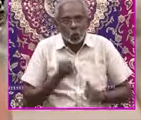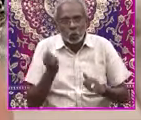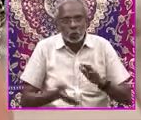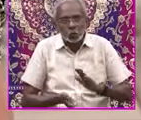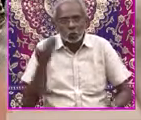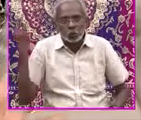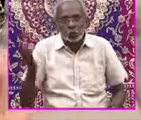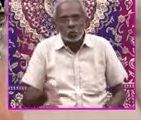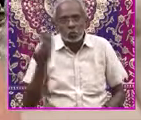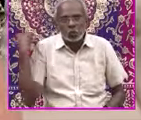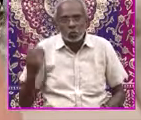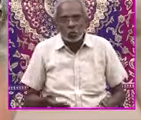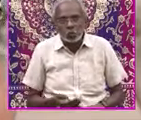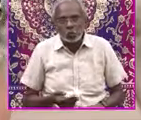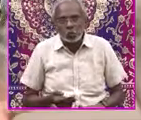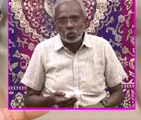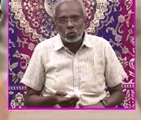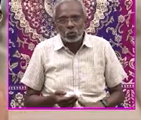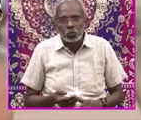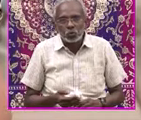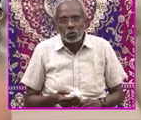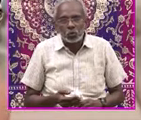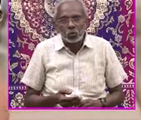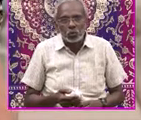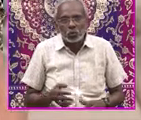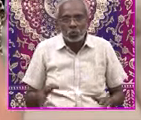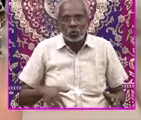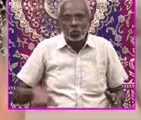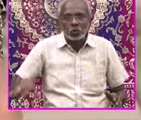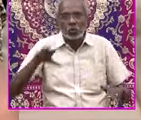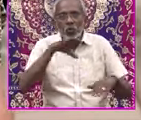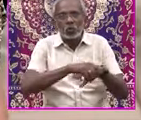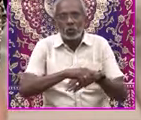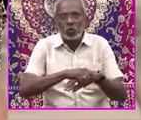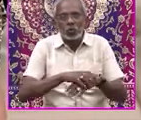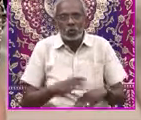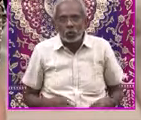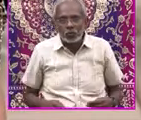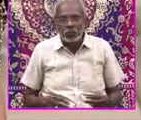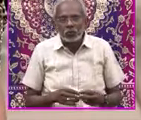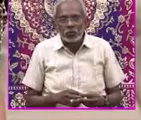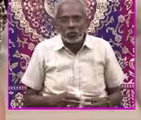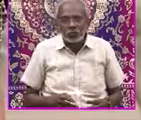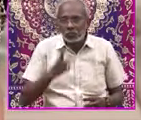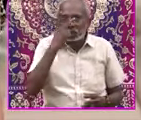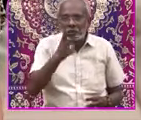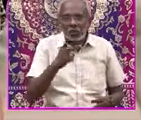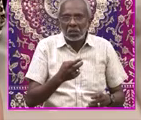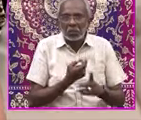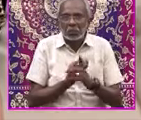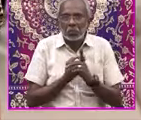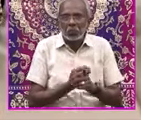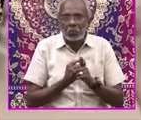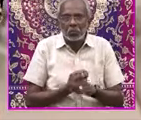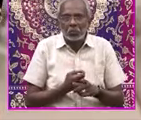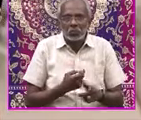ஓடலாம் நாலு பக்கம் செதறி ஓடுவீங்க, தோட்டக்கார எந்த பக்கம் துரத்தி பிடிப்பாரு. அது மாதிரி கலிங்க படை கலிங்க வீரர்கள்